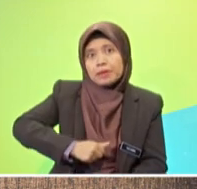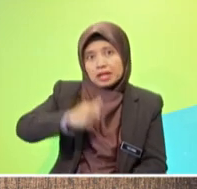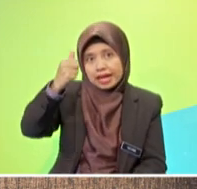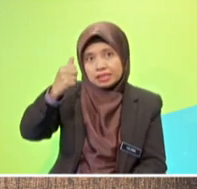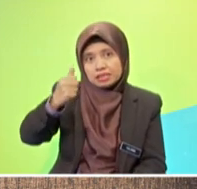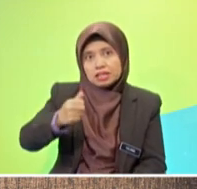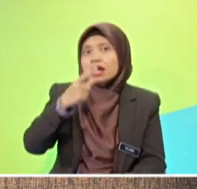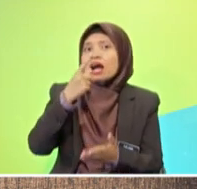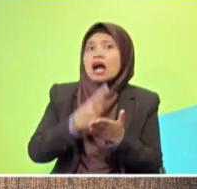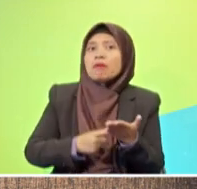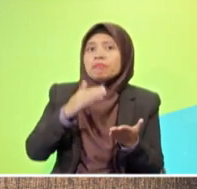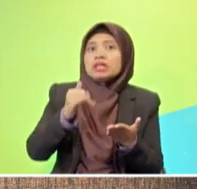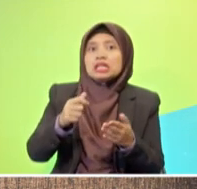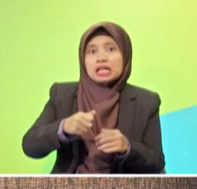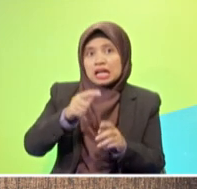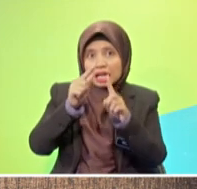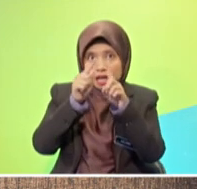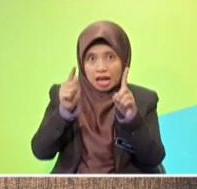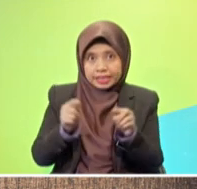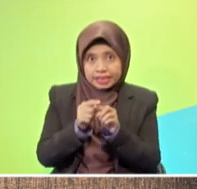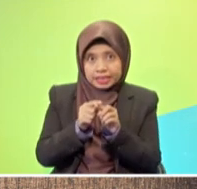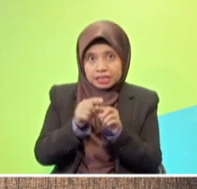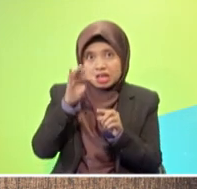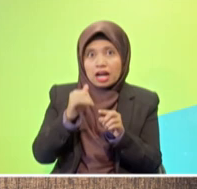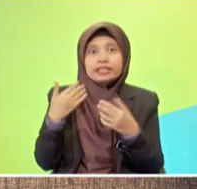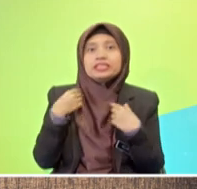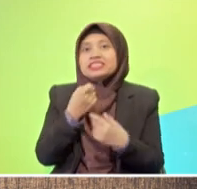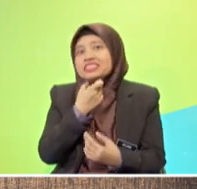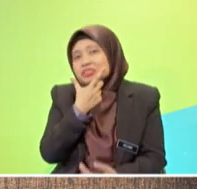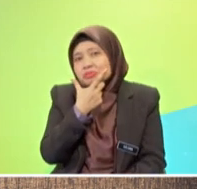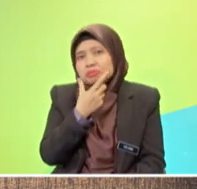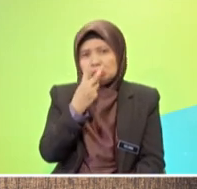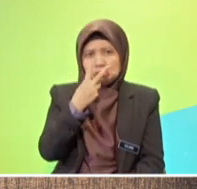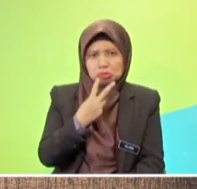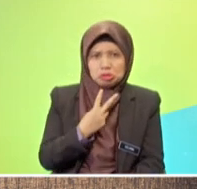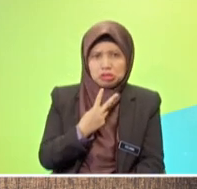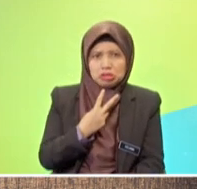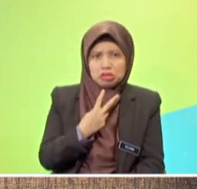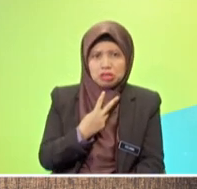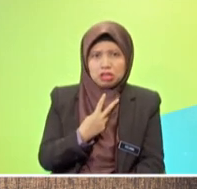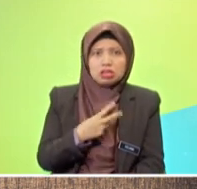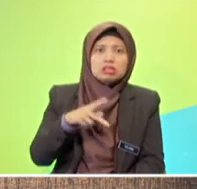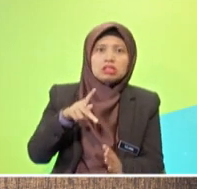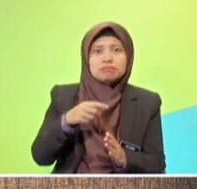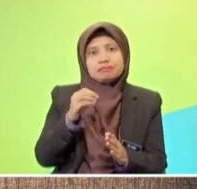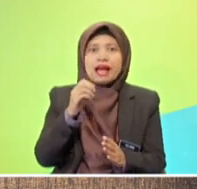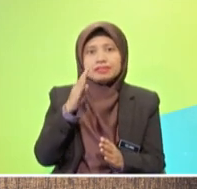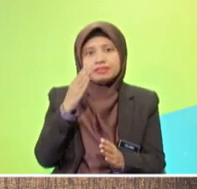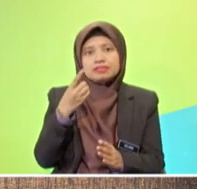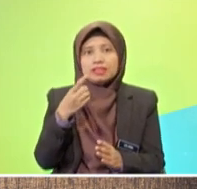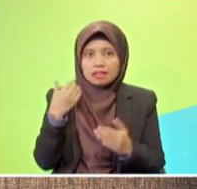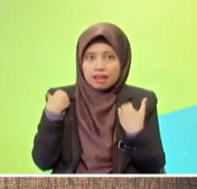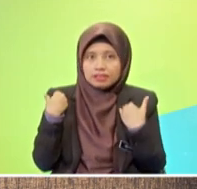Kak yang ada di dekat tangan kita nih ada yang senyum ada yang macam sedih yang kurang sedih pun ada Jadi